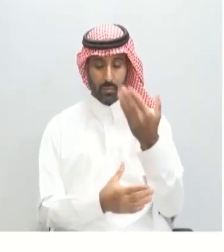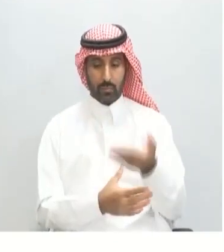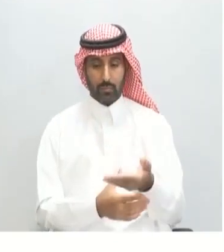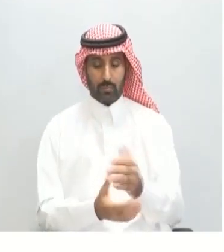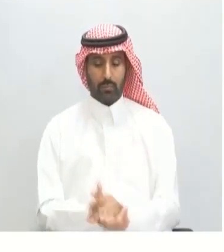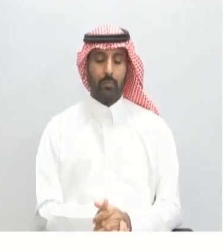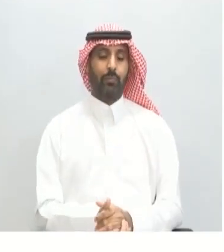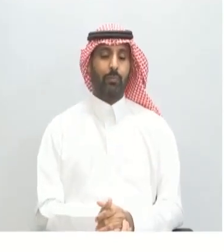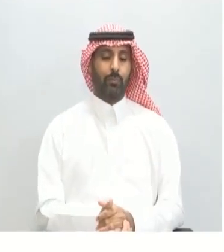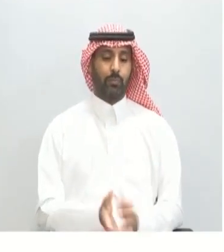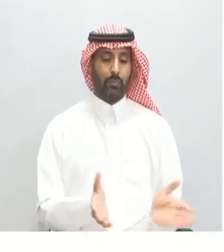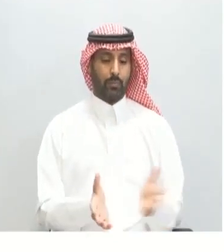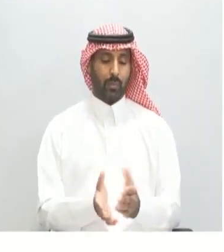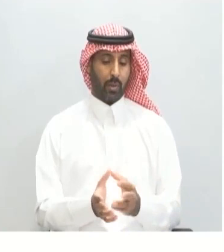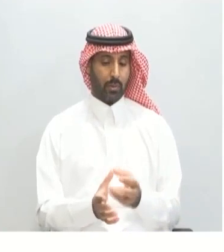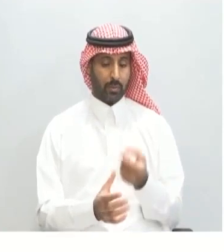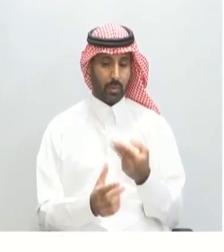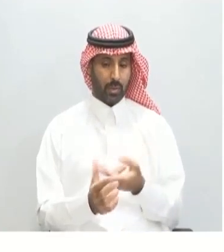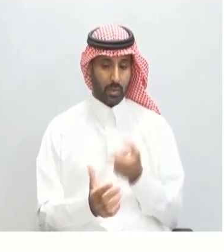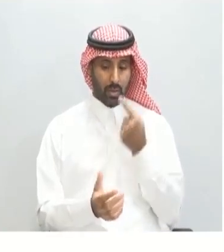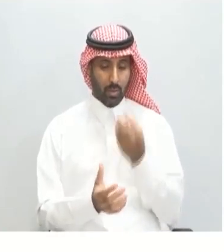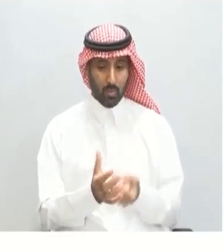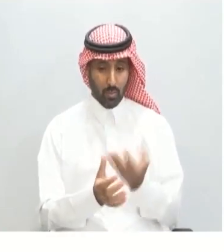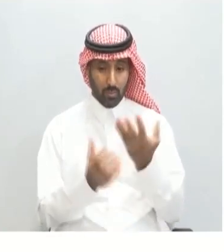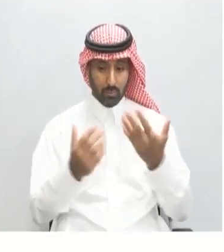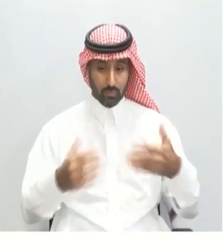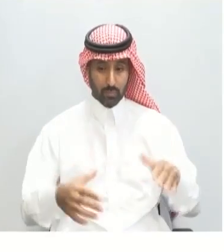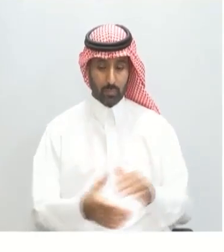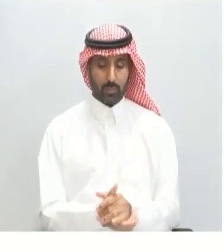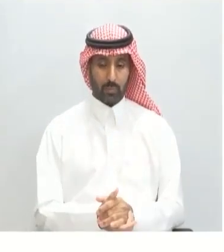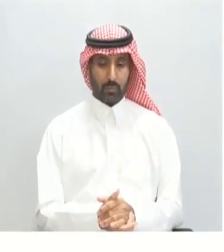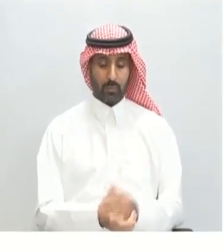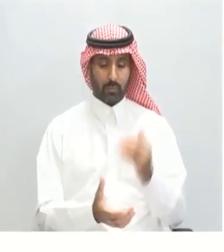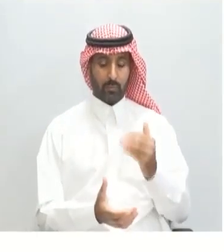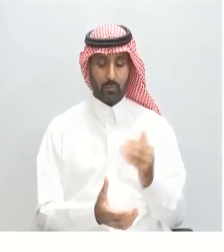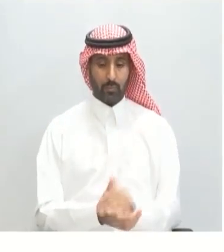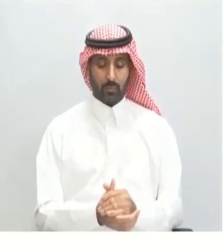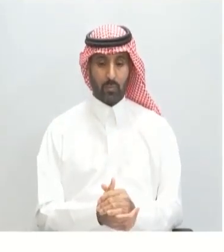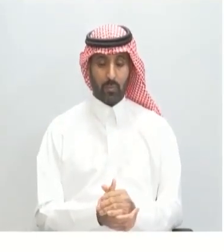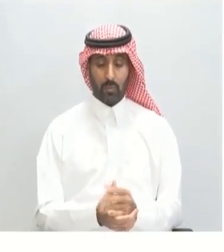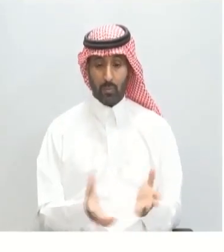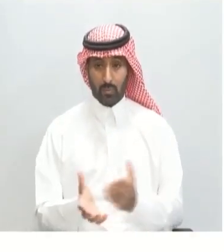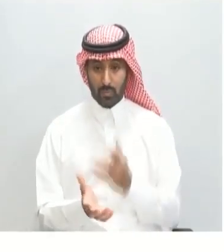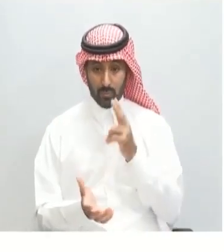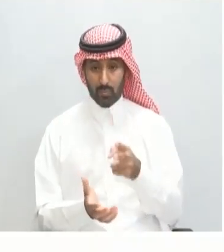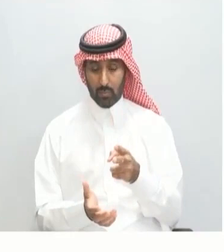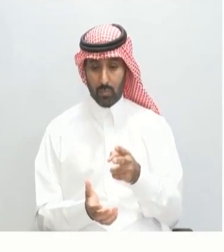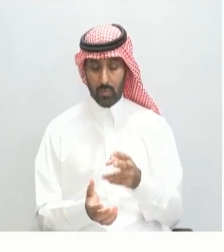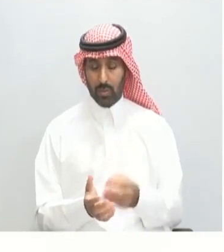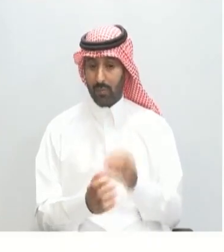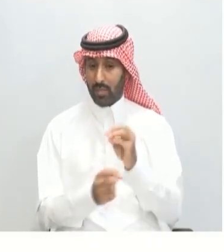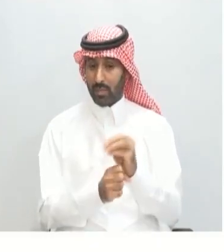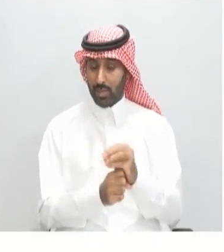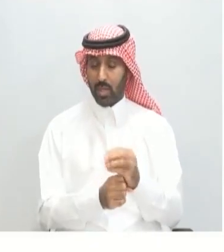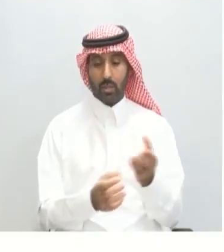او الناتجه عن ثوران البراكين اذا ابناؤنا الطلاب في هذا